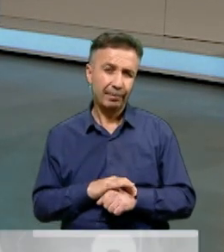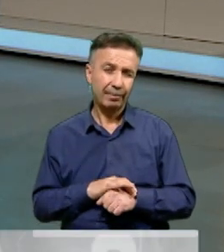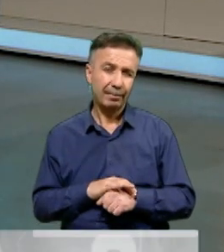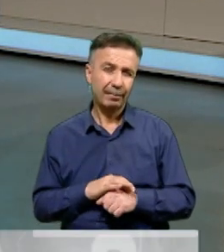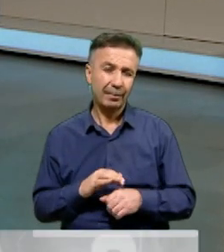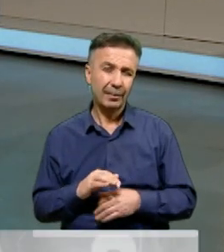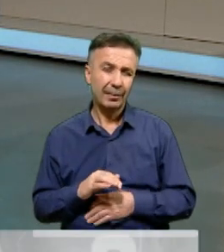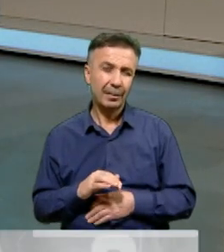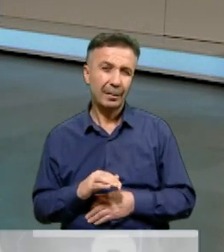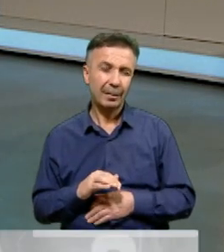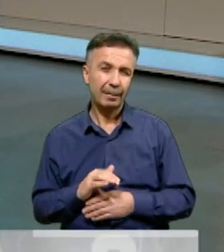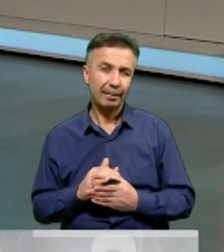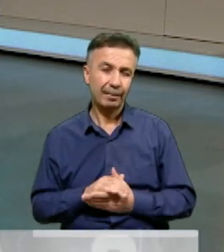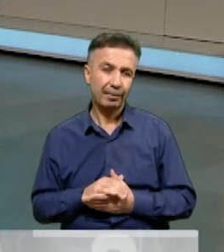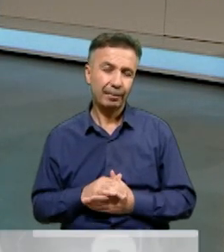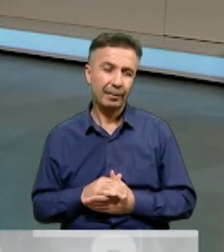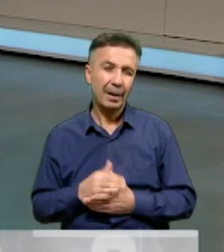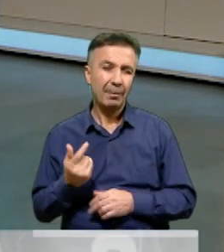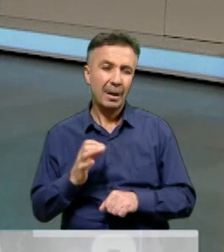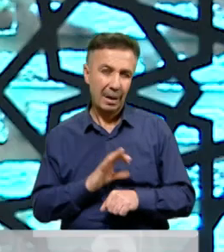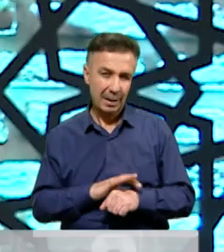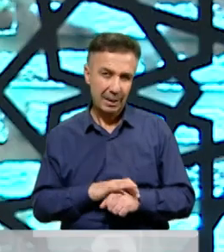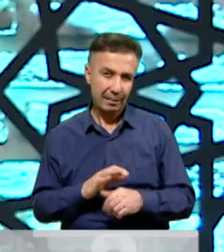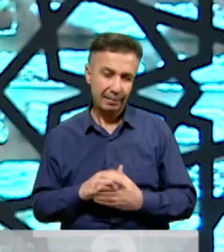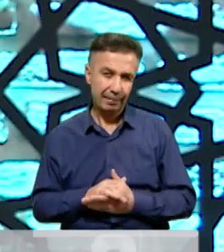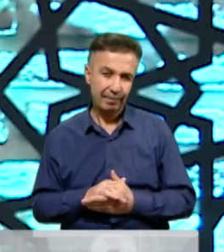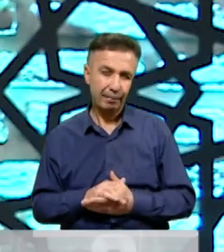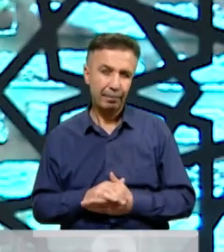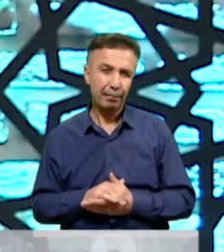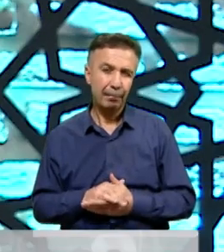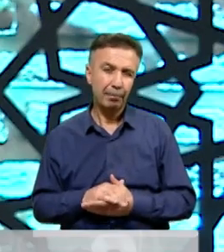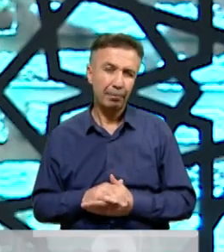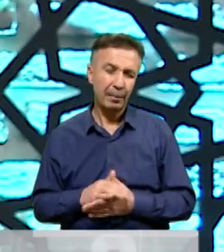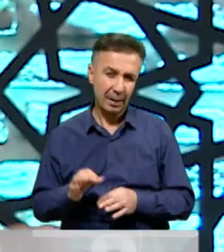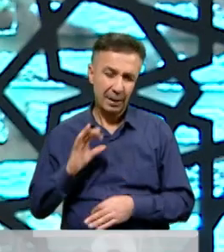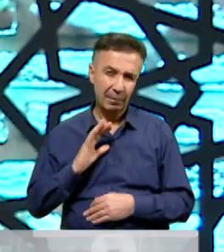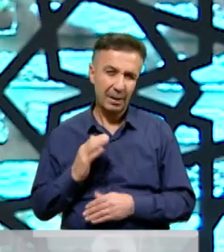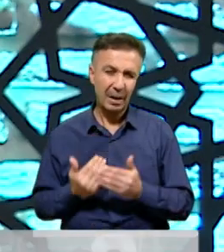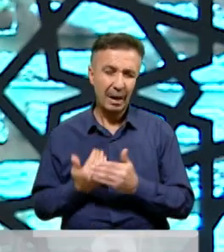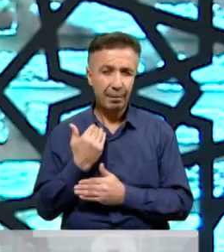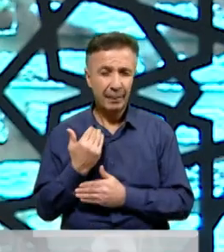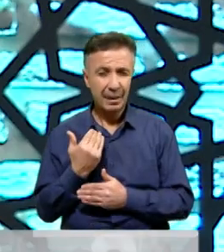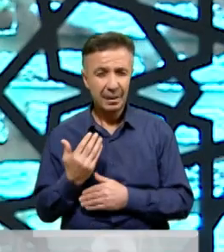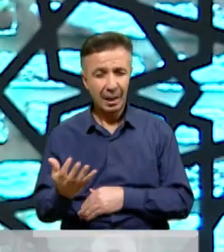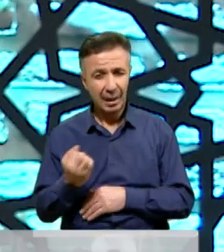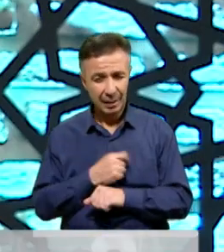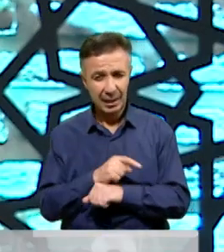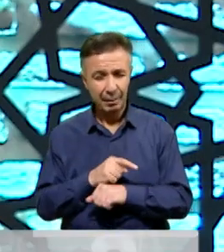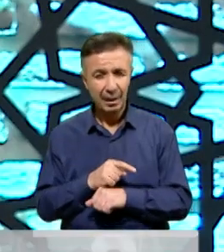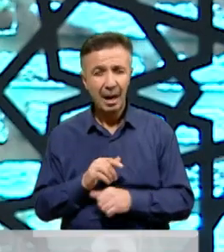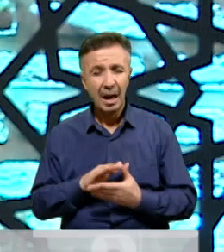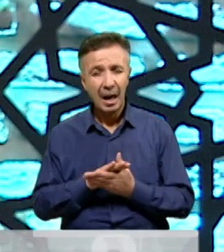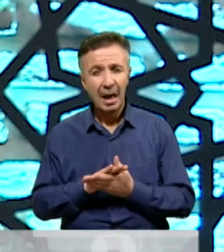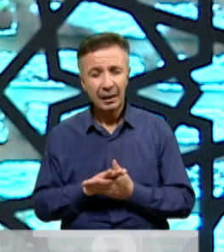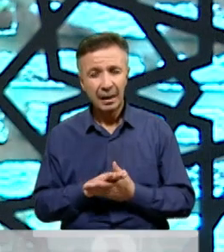ağabeyimizden ya da ablamızdan, o kısmı anlayamadım çünkü telefon kesildi. Bir büyüğümüz var, abdest aldığı zaman ayaklarına su değdiği zaman